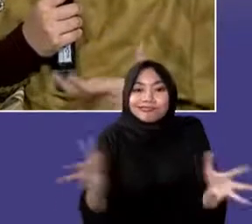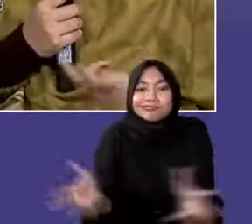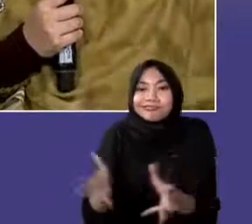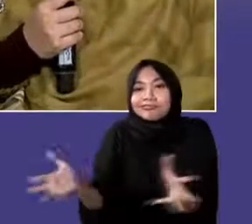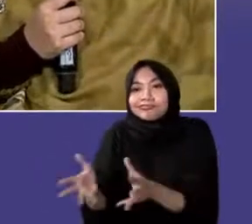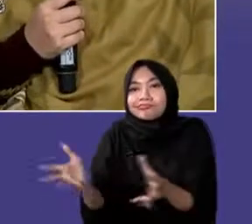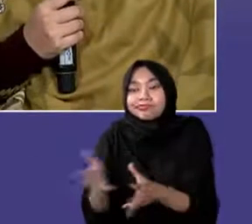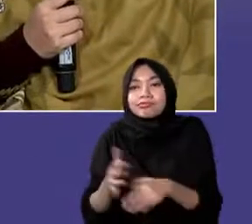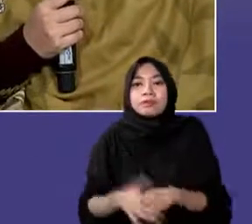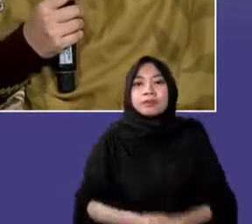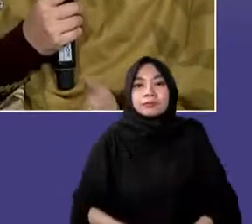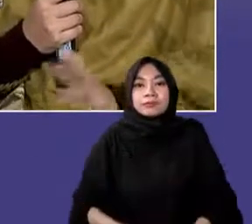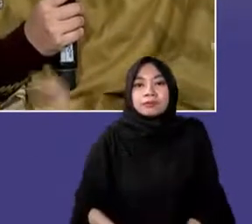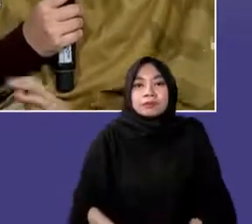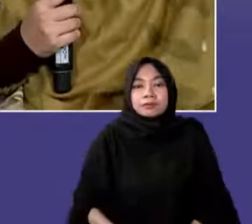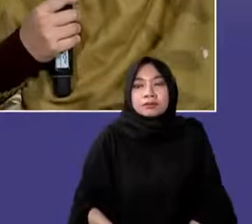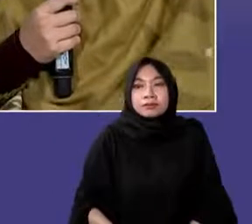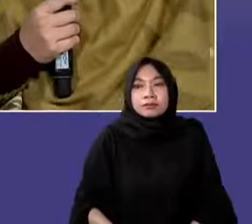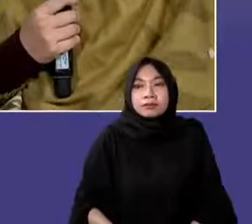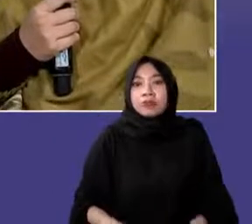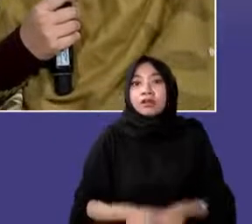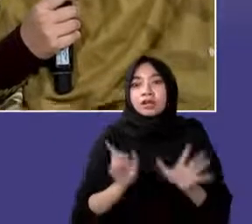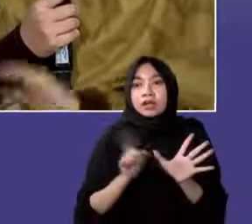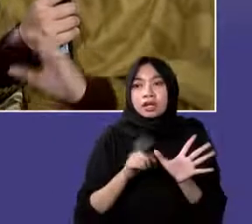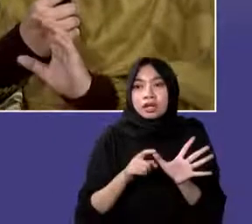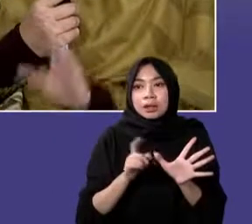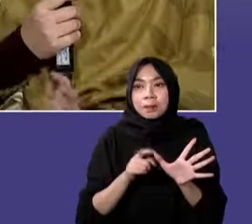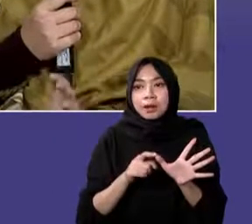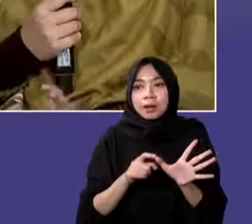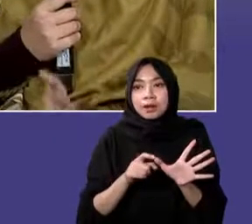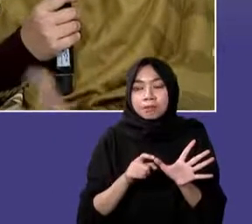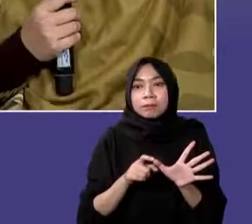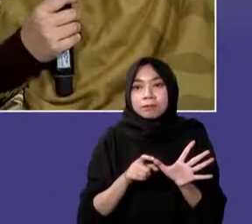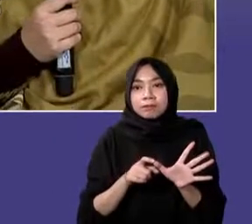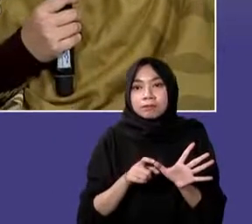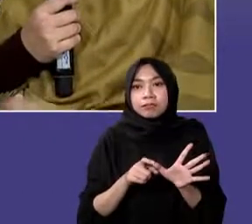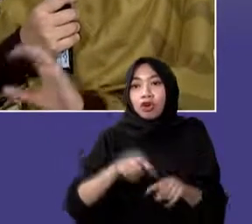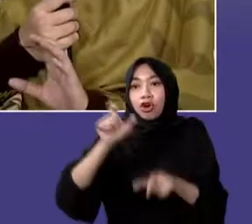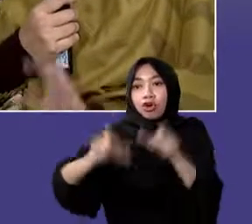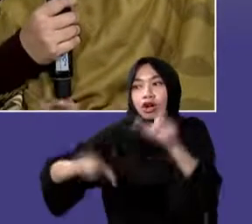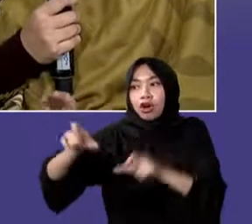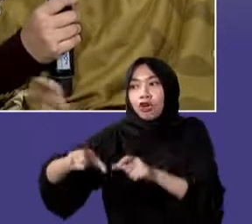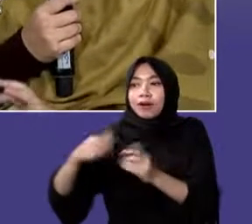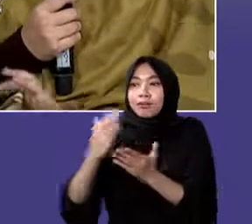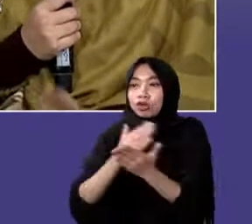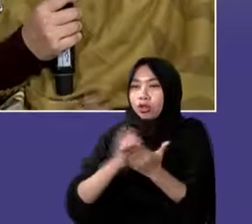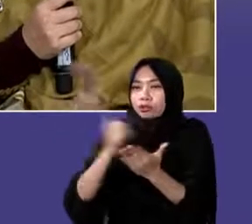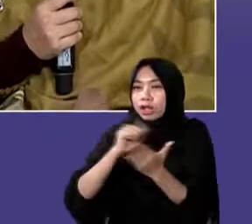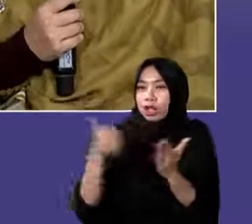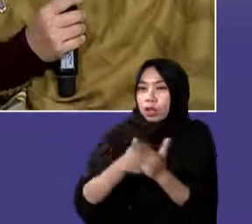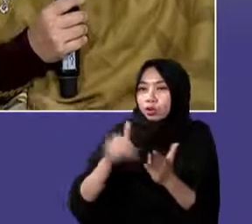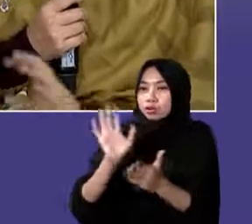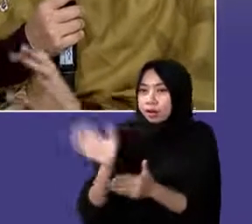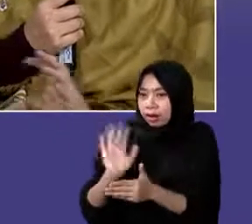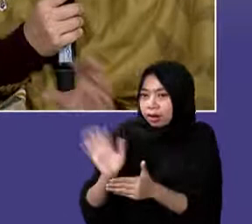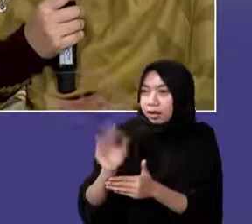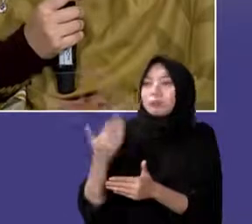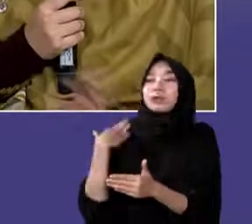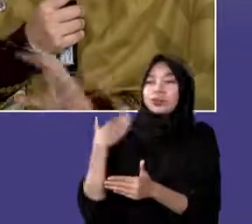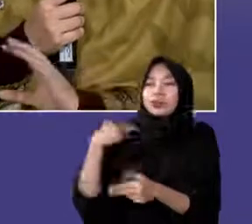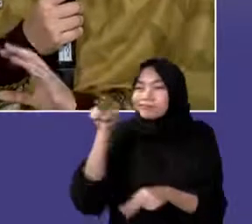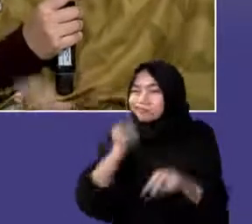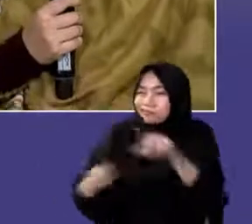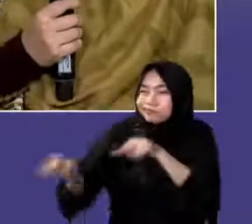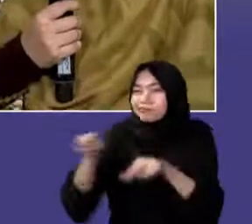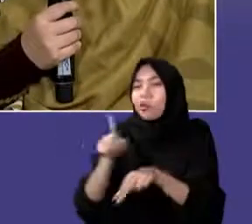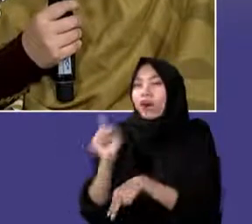utamanya ketika terjadi kenaikan kasus. Yang kelima, ini tetap memantau kedisiplinan protokol kesehatan untuk seluruh petugas dan aparat